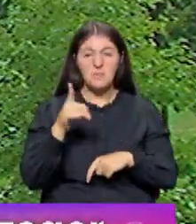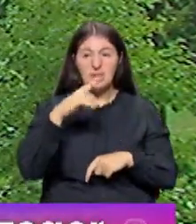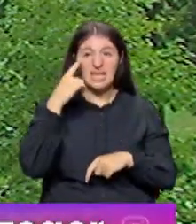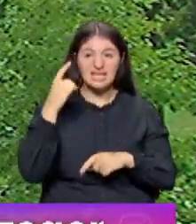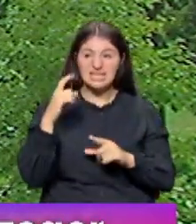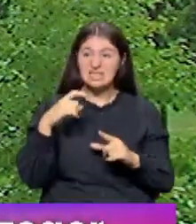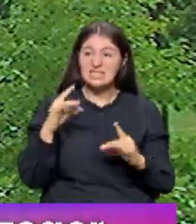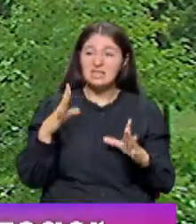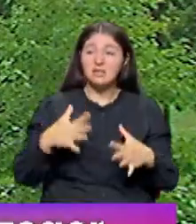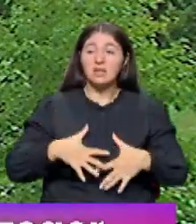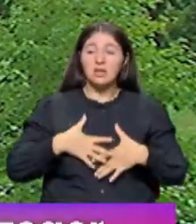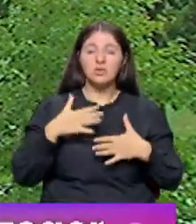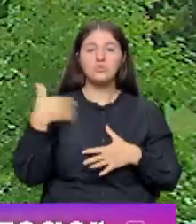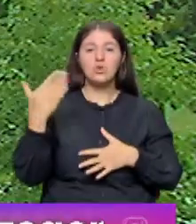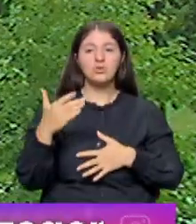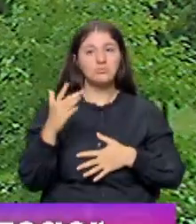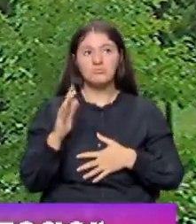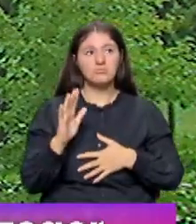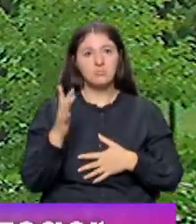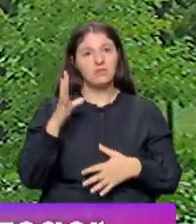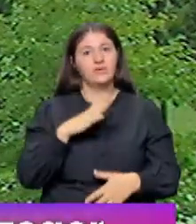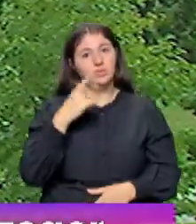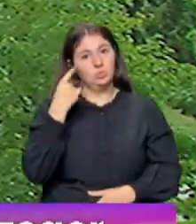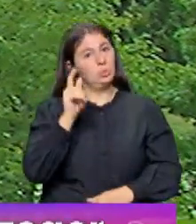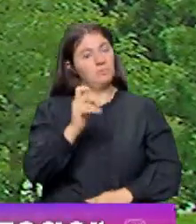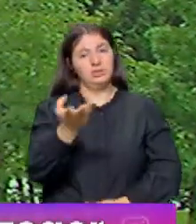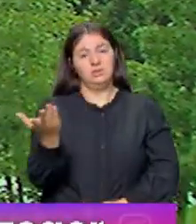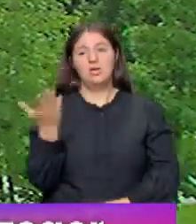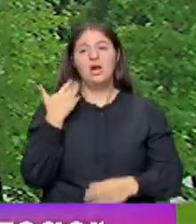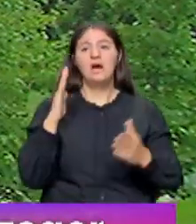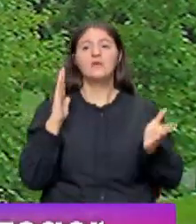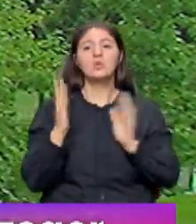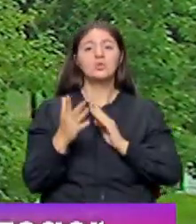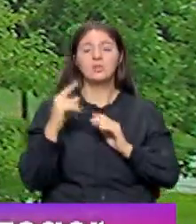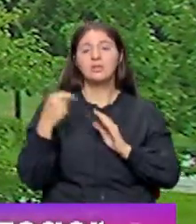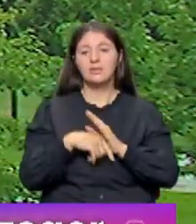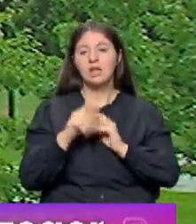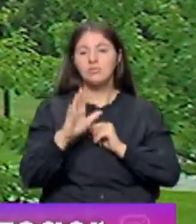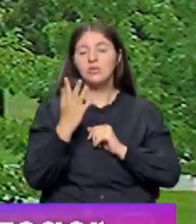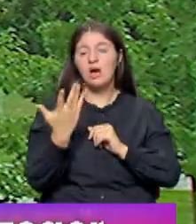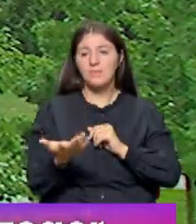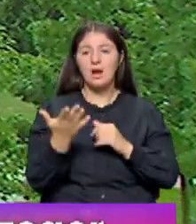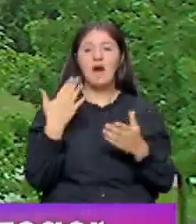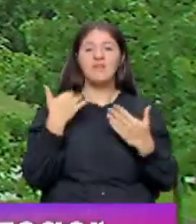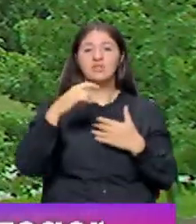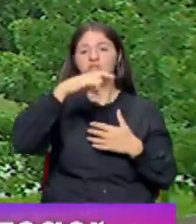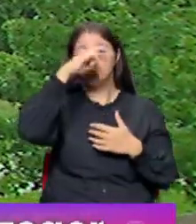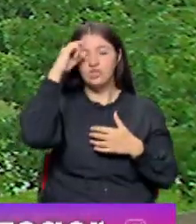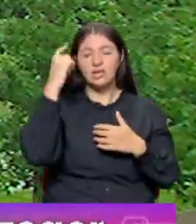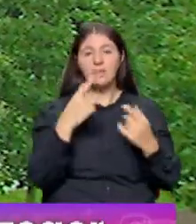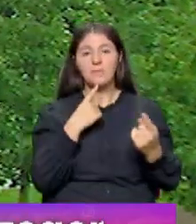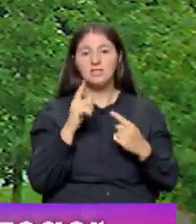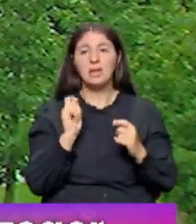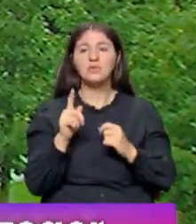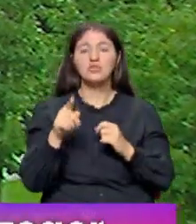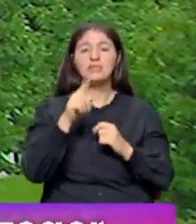bu kadar nemli ve bunaltıcı hesaba sonrasını Varın siz düşünün hava durumunu detaylandıracağız ama havaların sıcaklığından